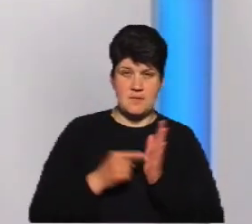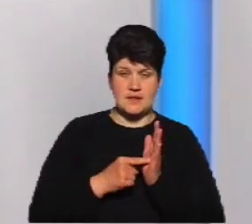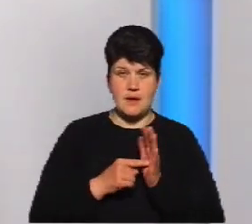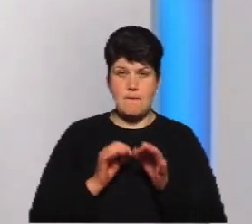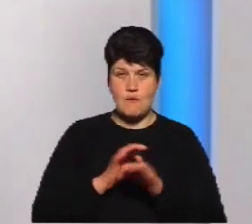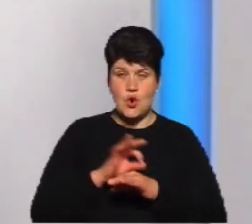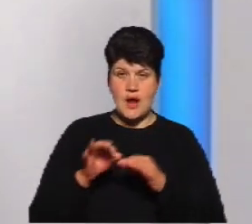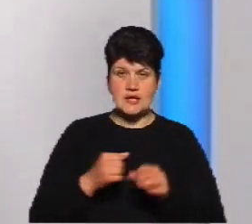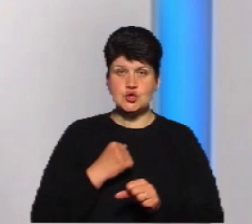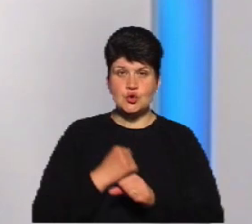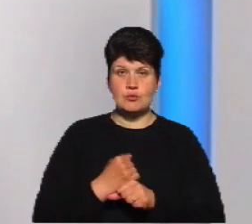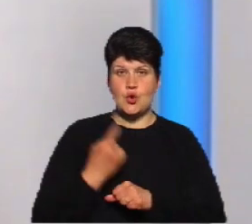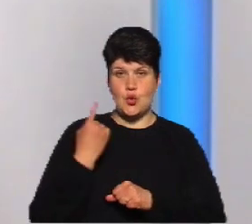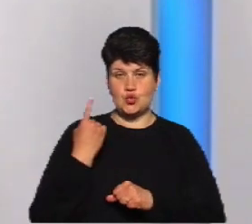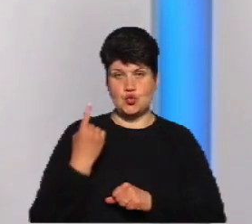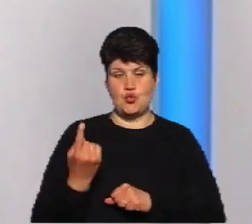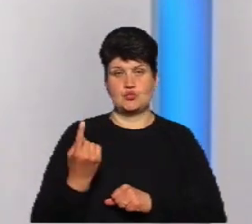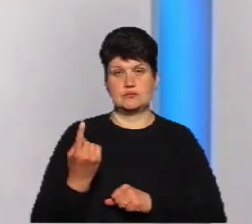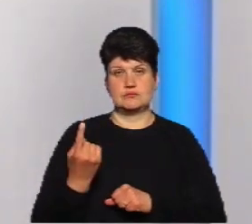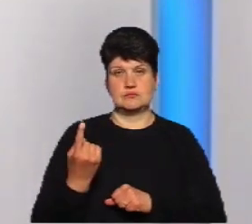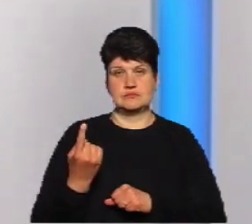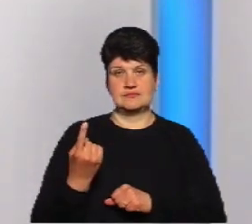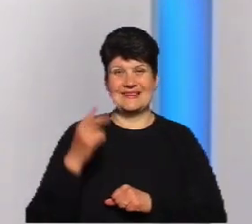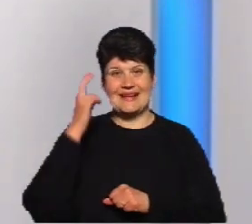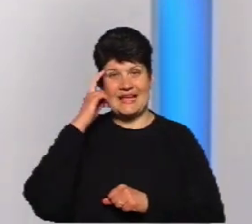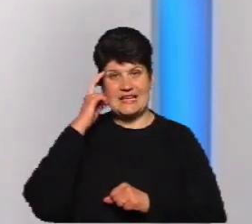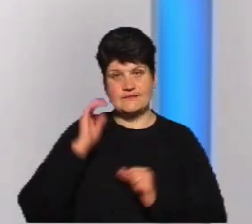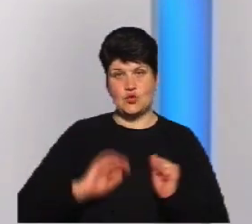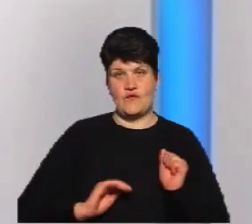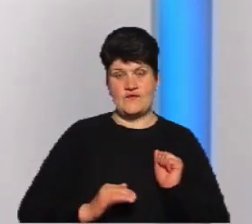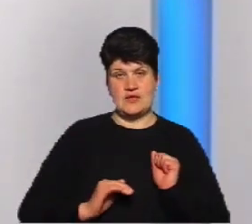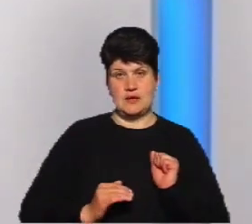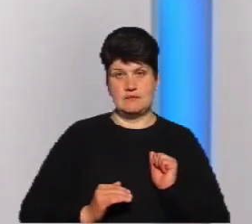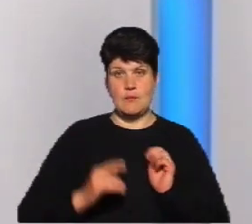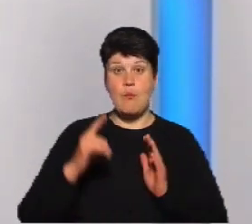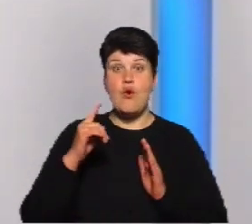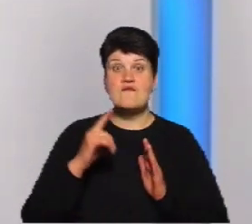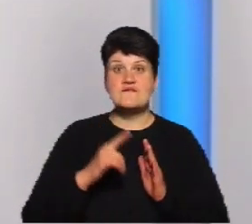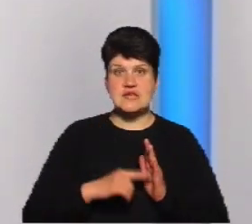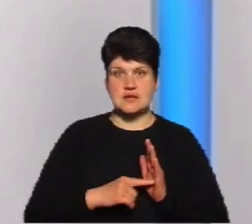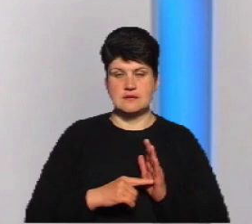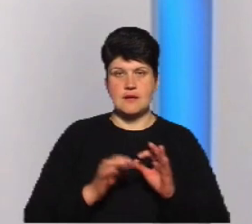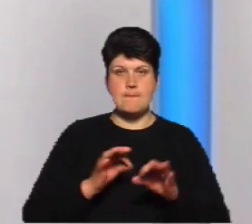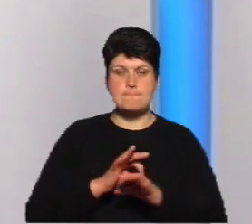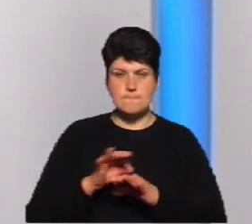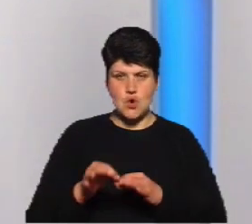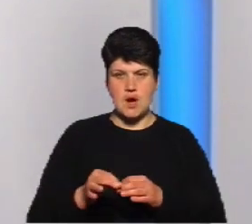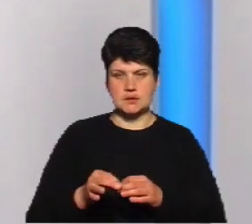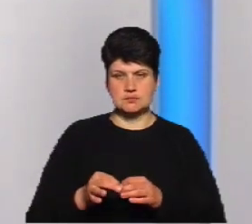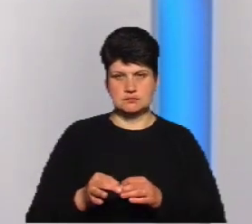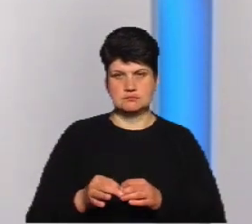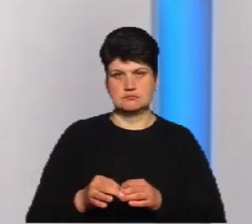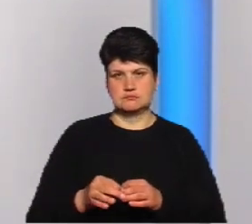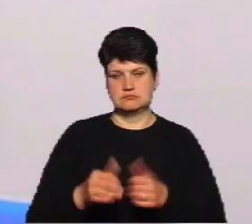зроблений одною з київських фірм. Повірте, проєкт достойний